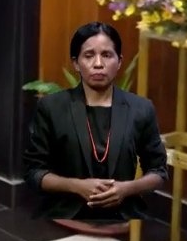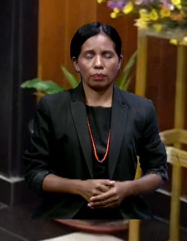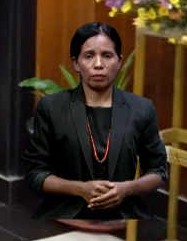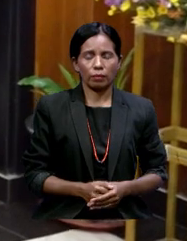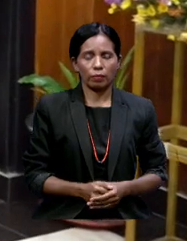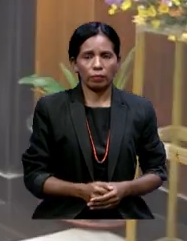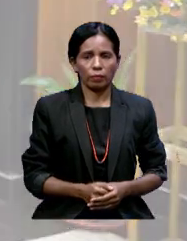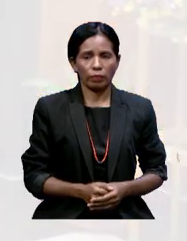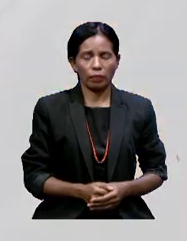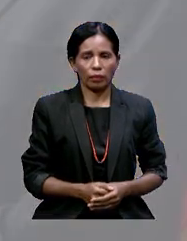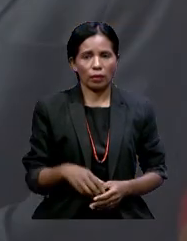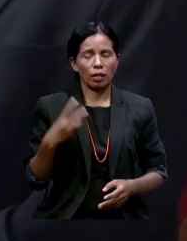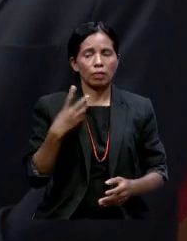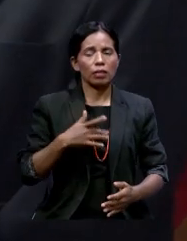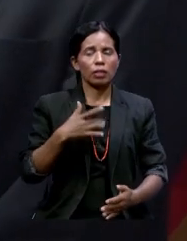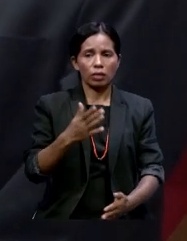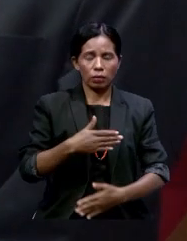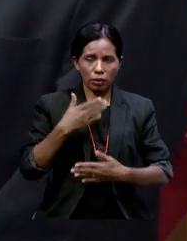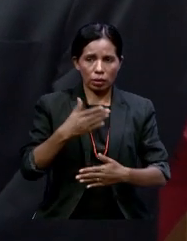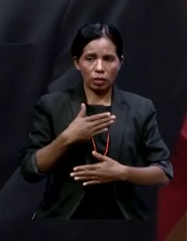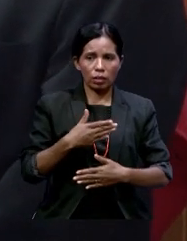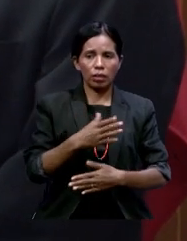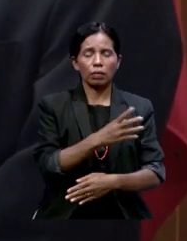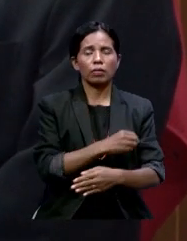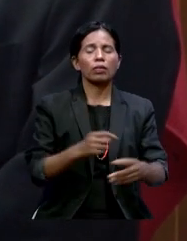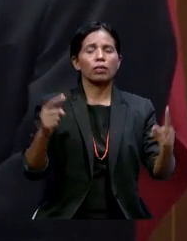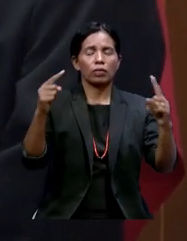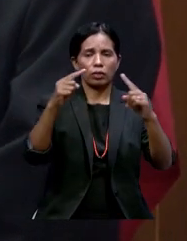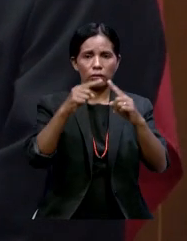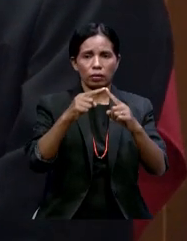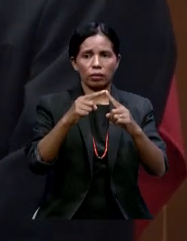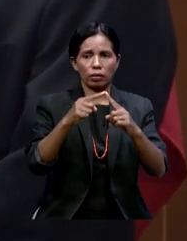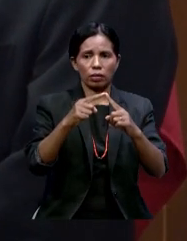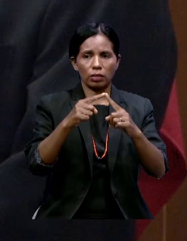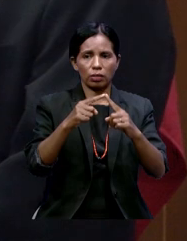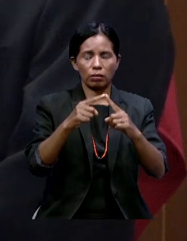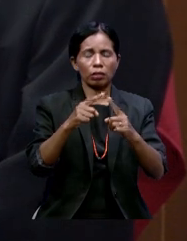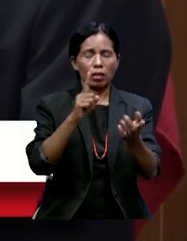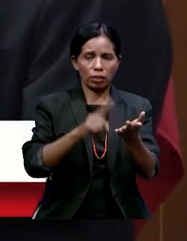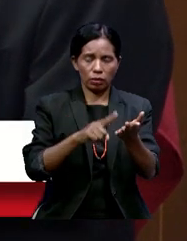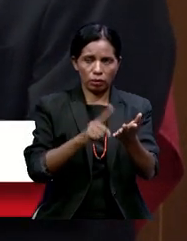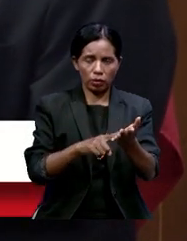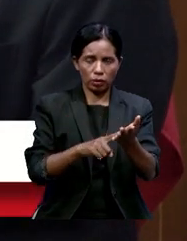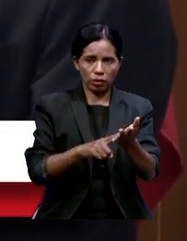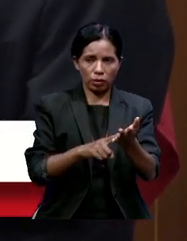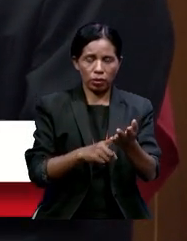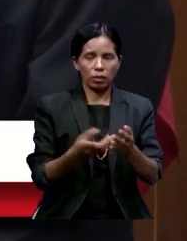grateful to be in Delhi to discuss the